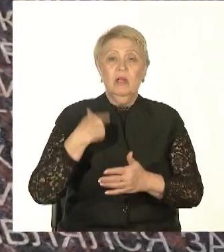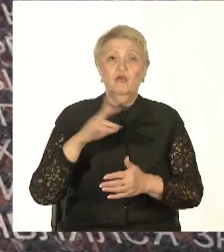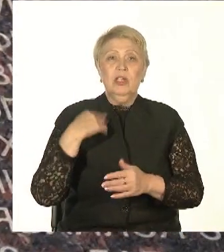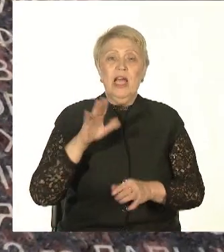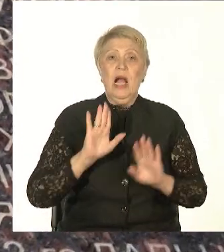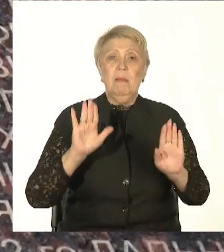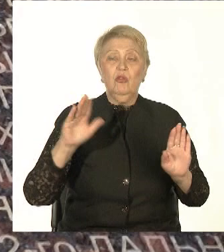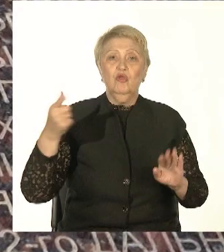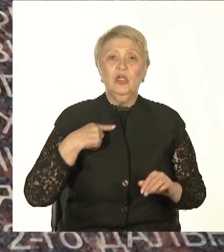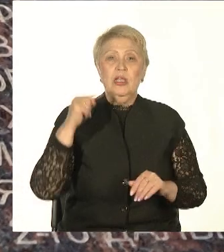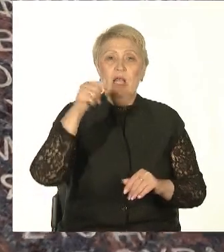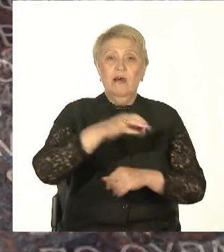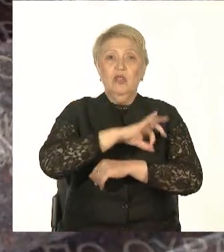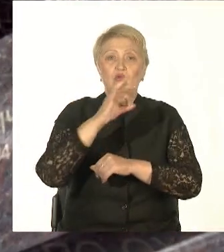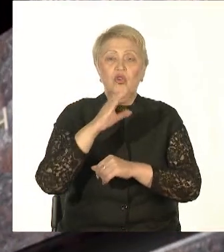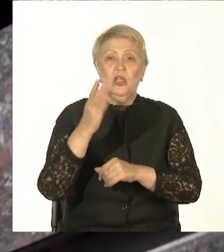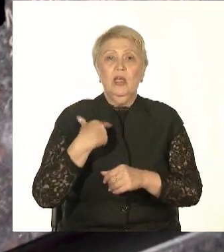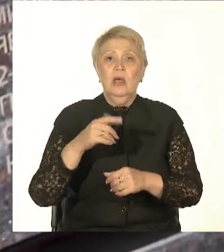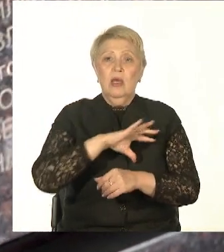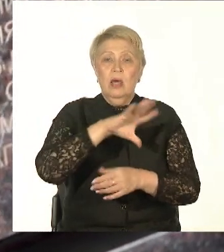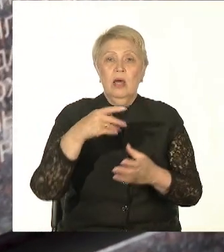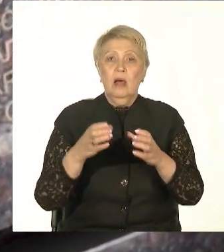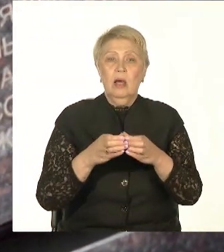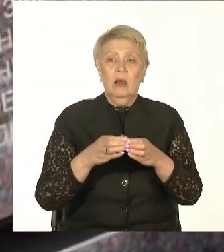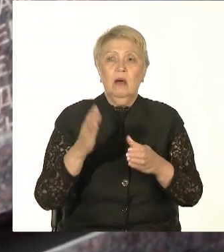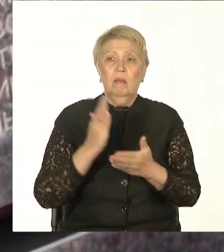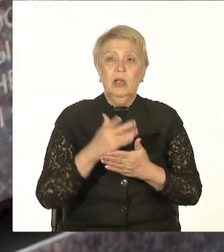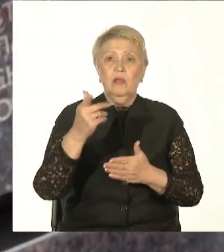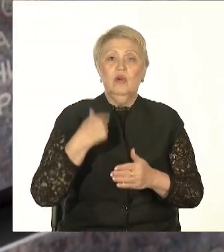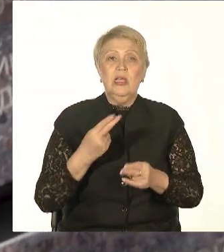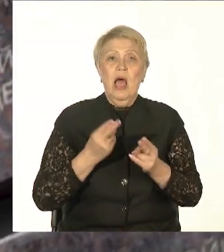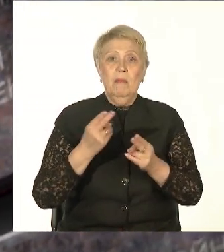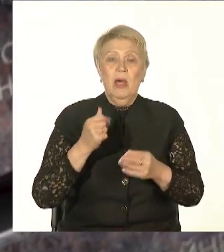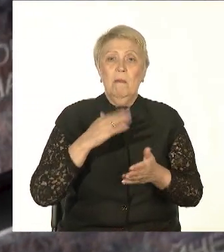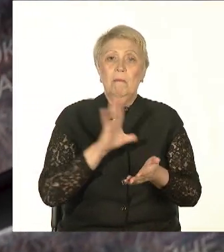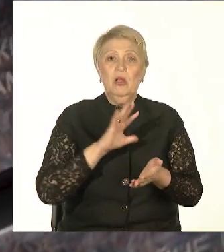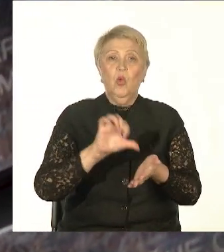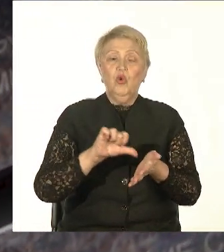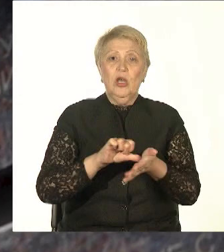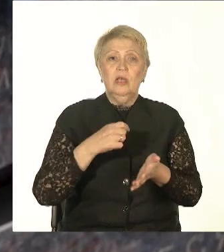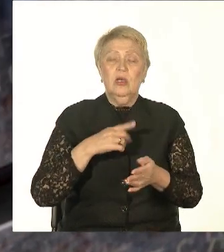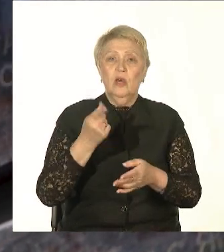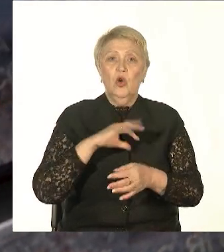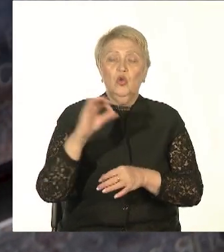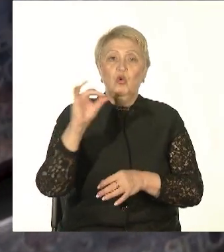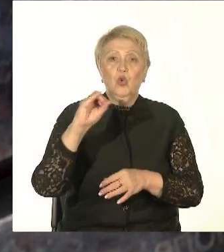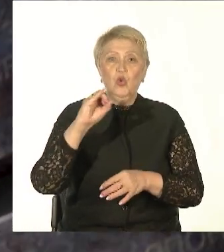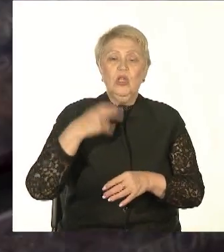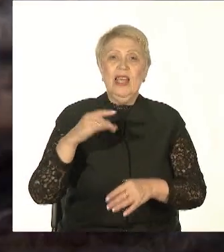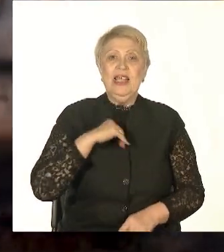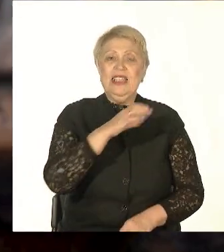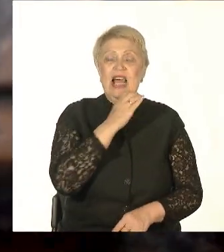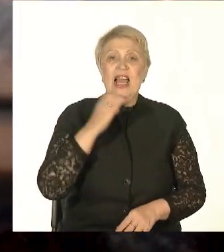который во время разгрома милитаристской Японии провел Сунгарийскую операцию и был участником Южно-Сахалинской и Курильской десантной